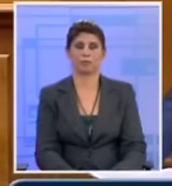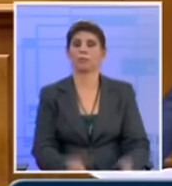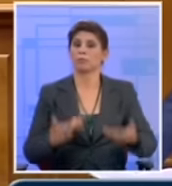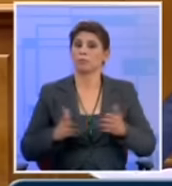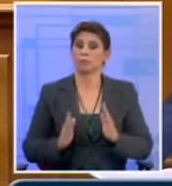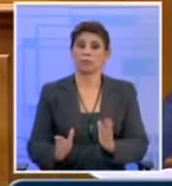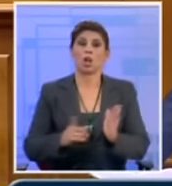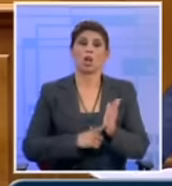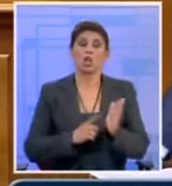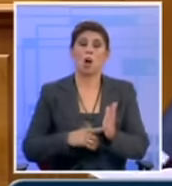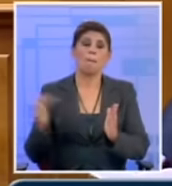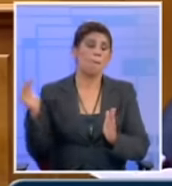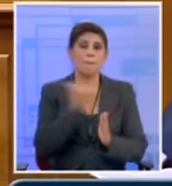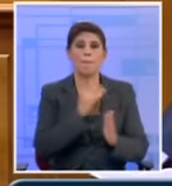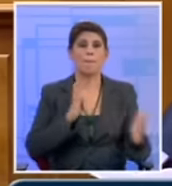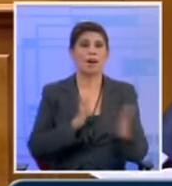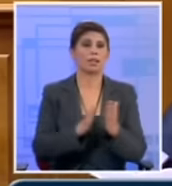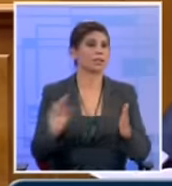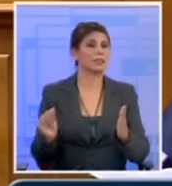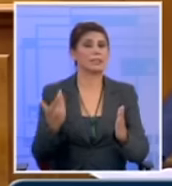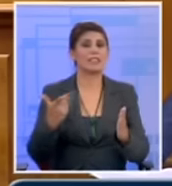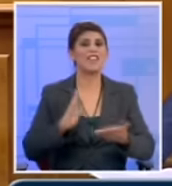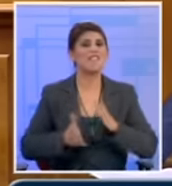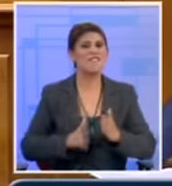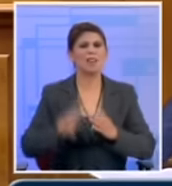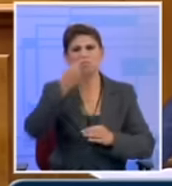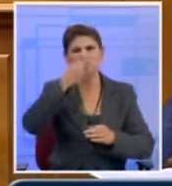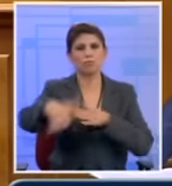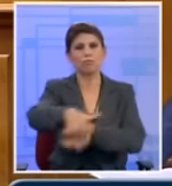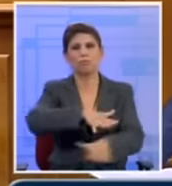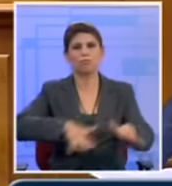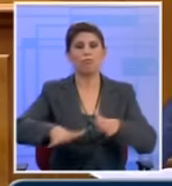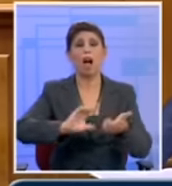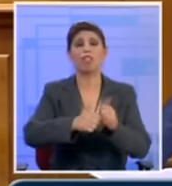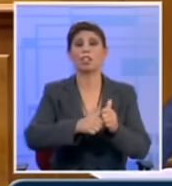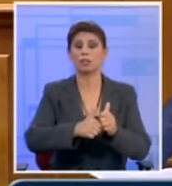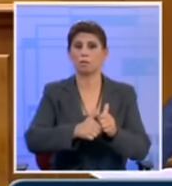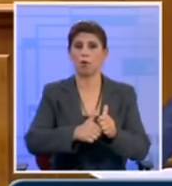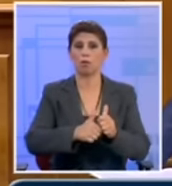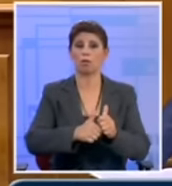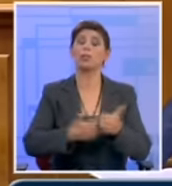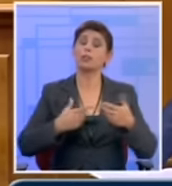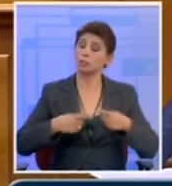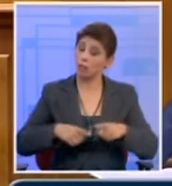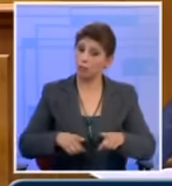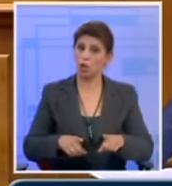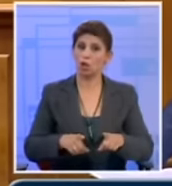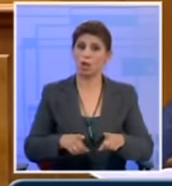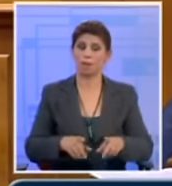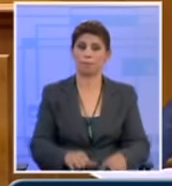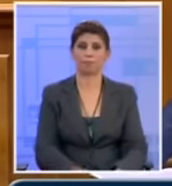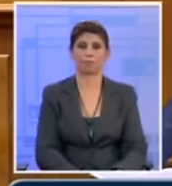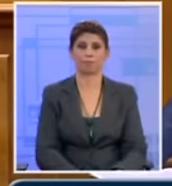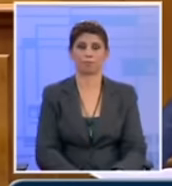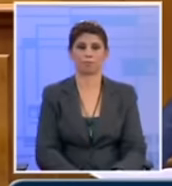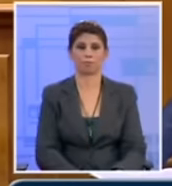Προχωρήσαμε στον νόμο για την άμεση αντιμετώπιση των φαινομένων βίας και διαφθοράς στον αθλητισμό και ταυτόχρονα με